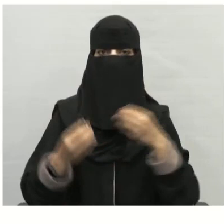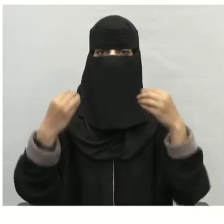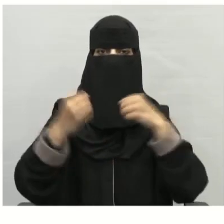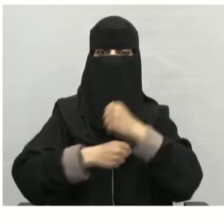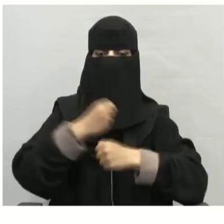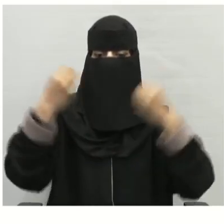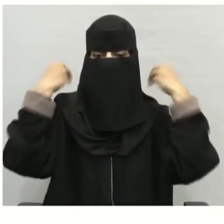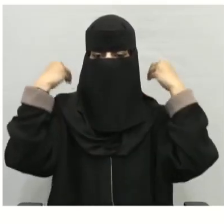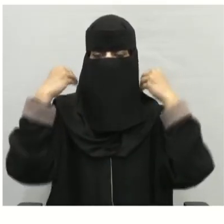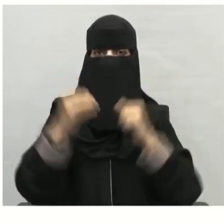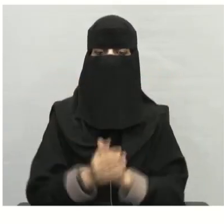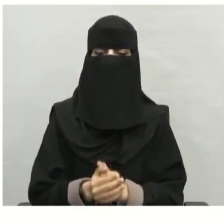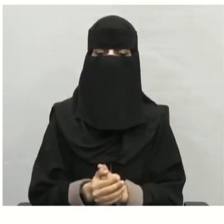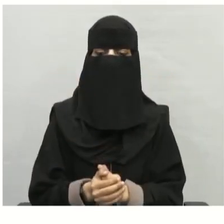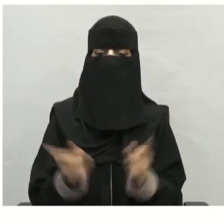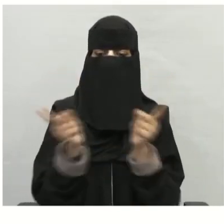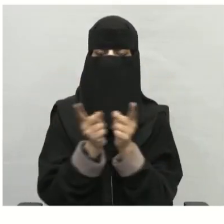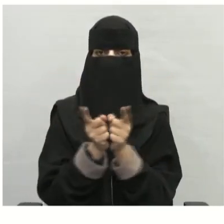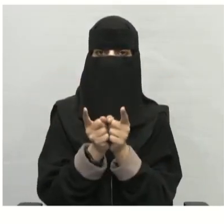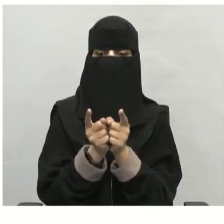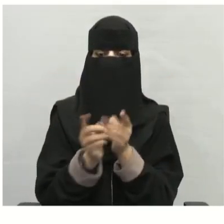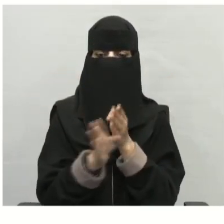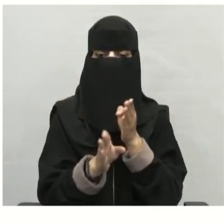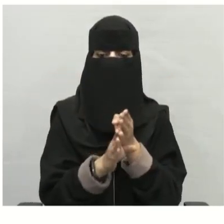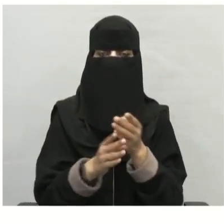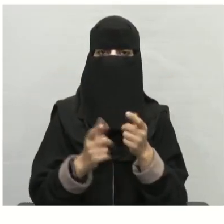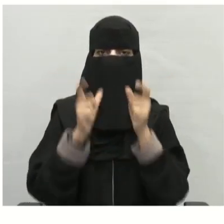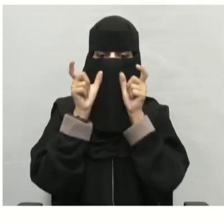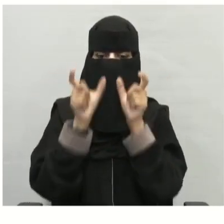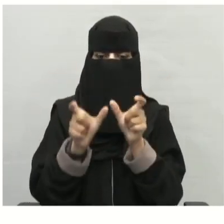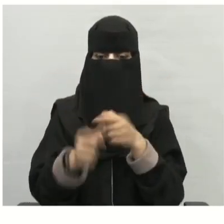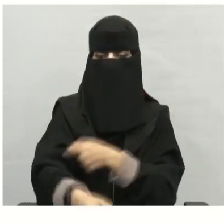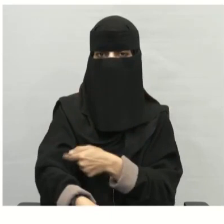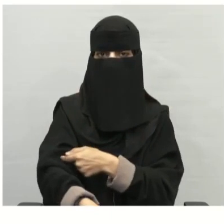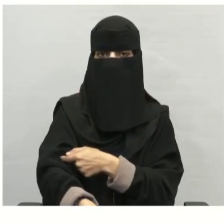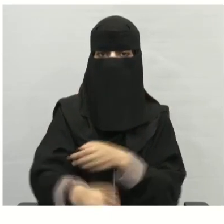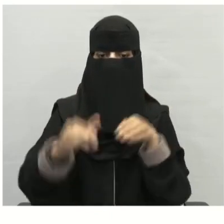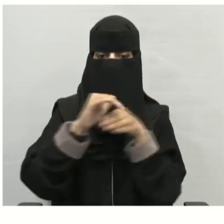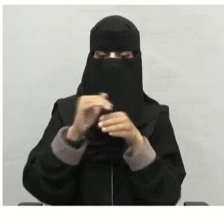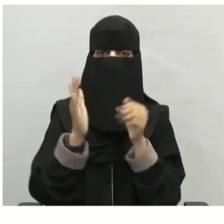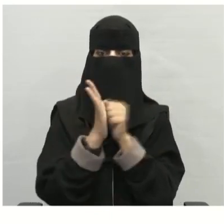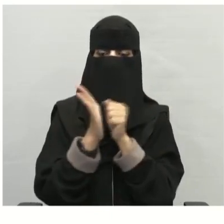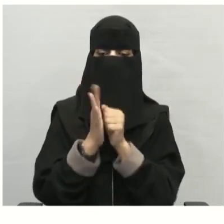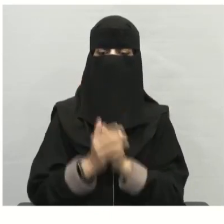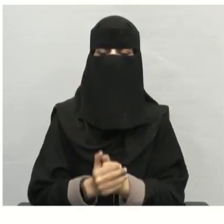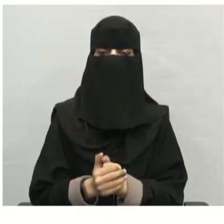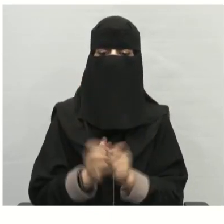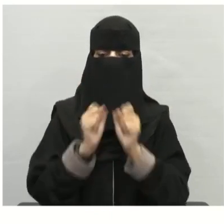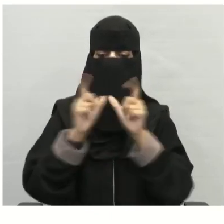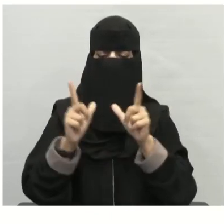النشاط البدني يلخص طرق الوقايه الصحيه داخل المنزل